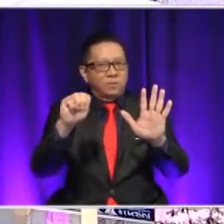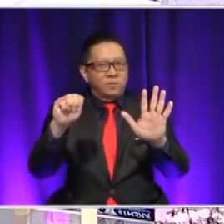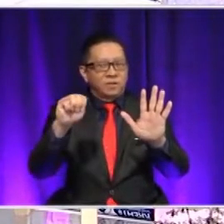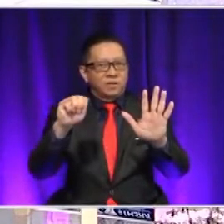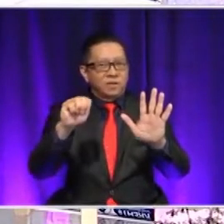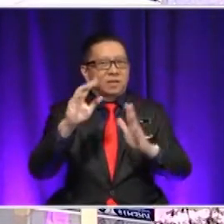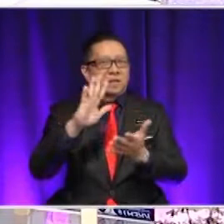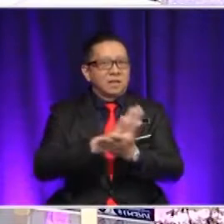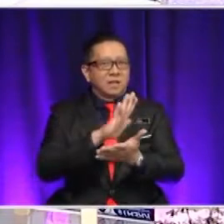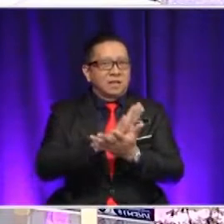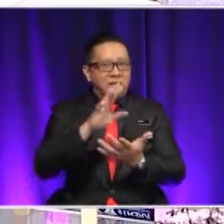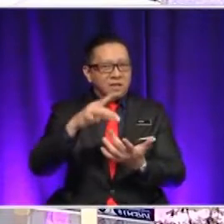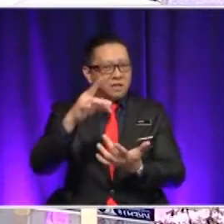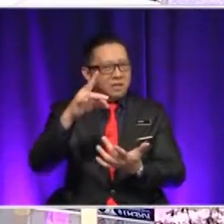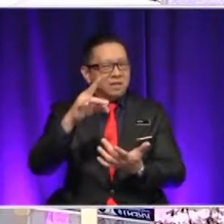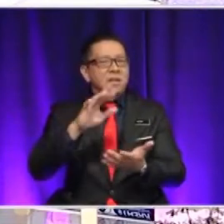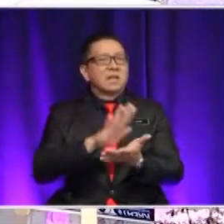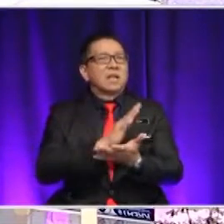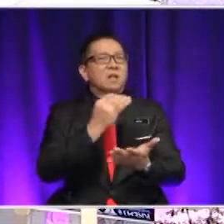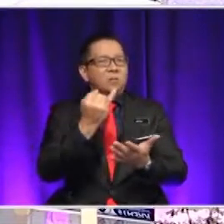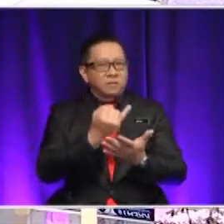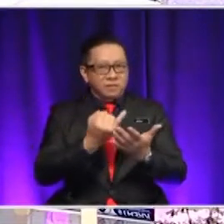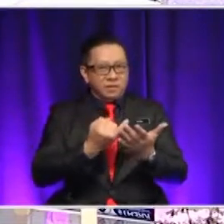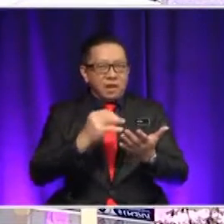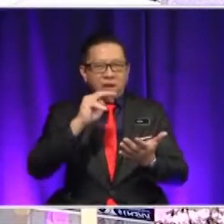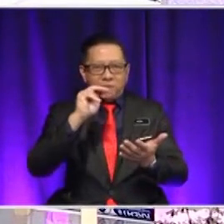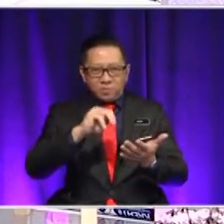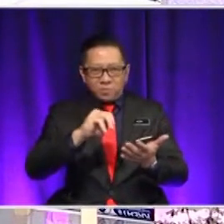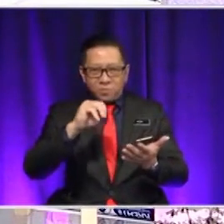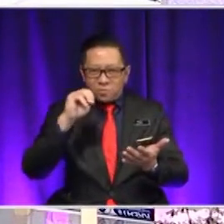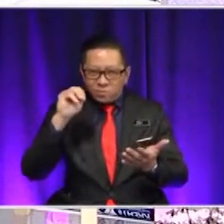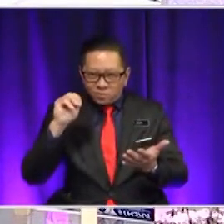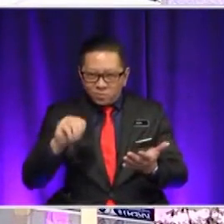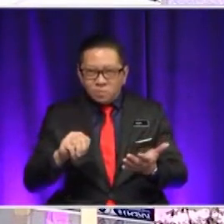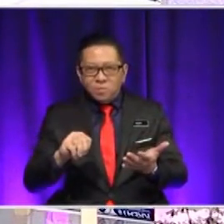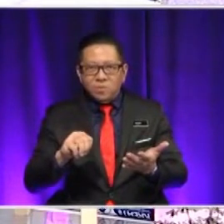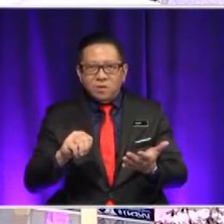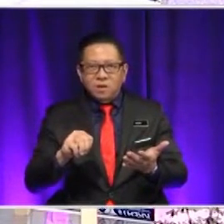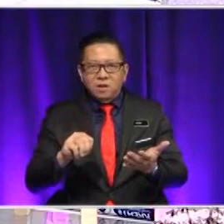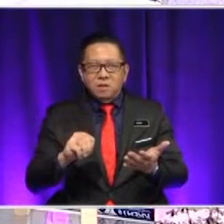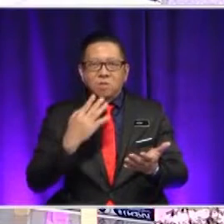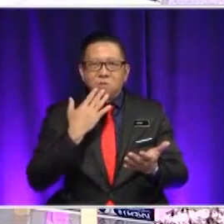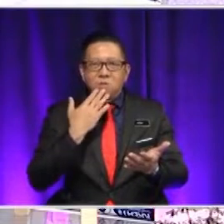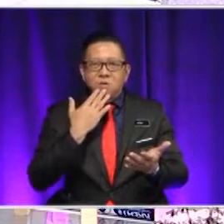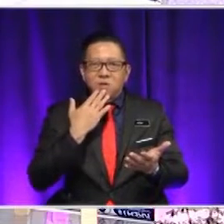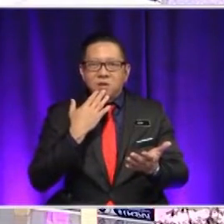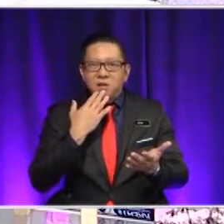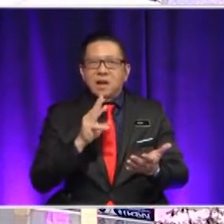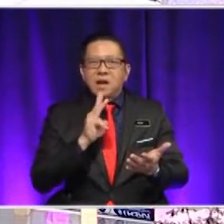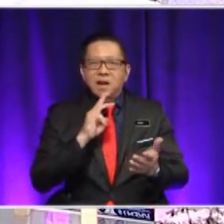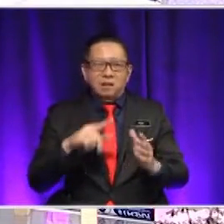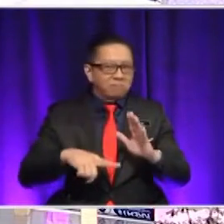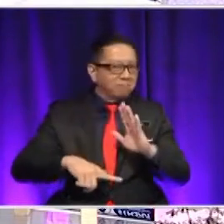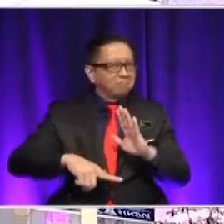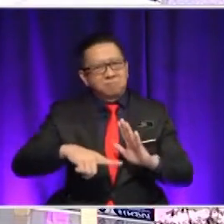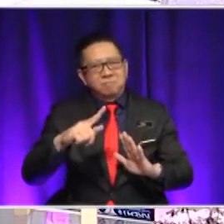cukup pilih yaitu kertas lukisan tetapi murid jika adem chikemuri Ade lukisan wawana ayam lebih dapat